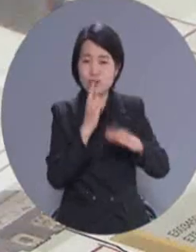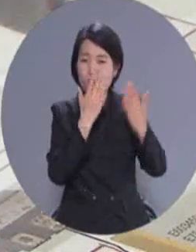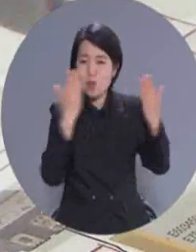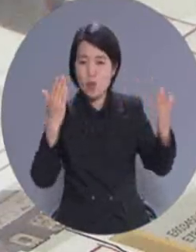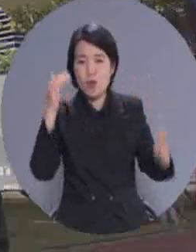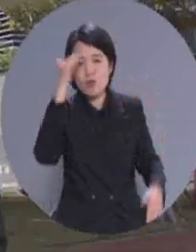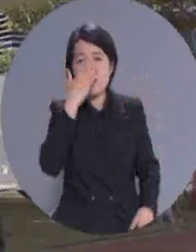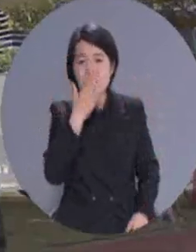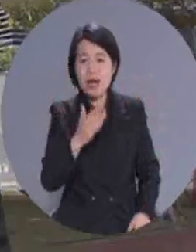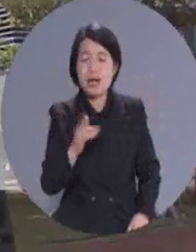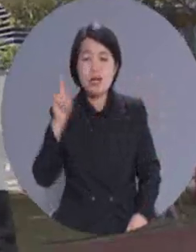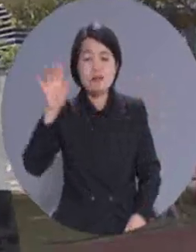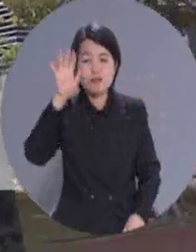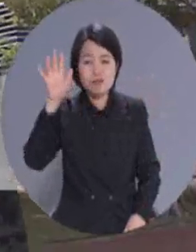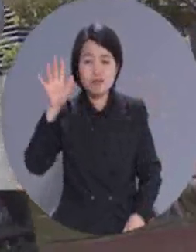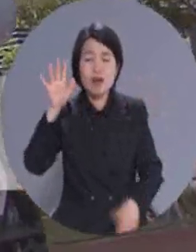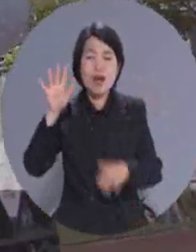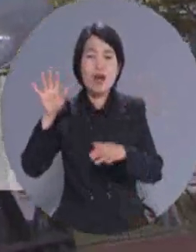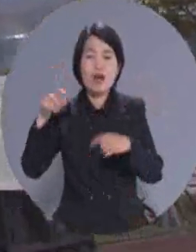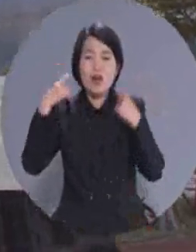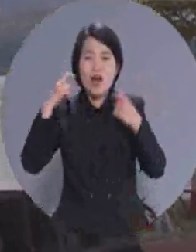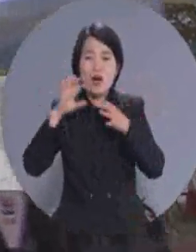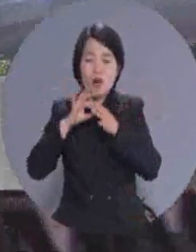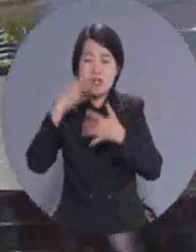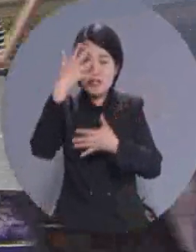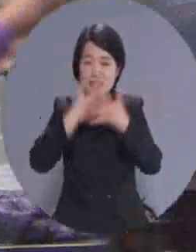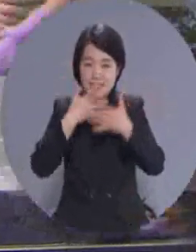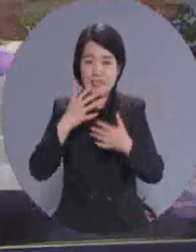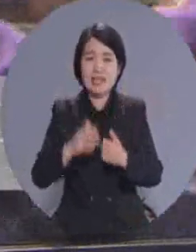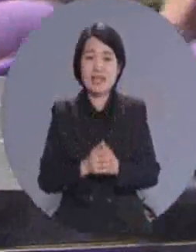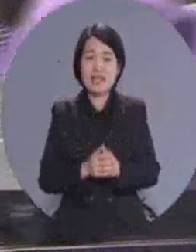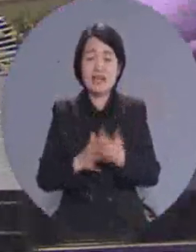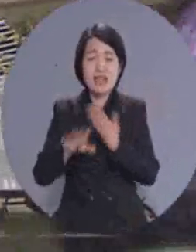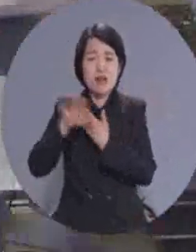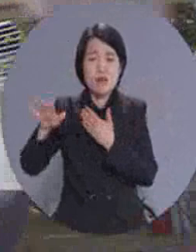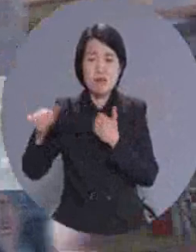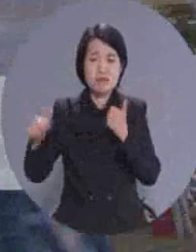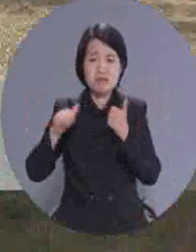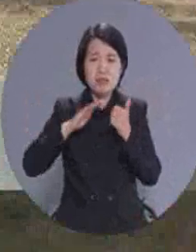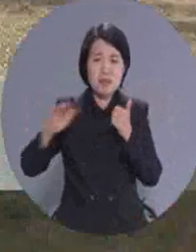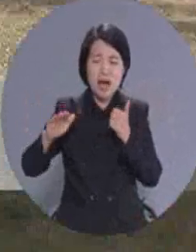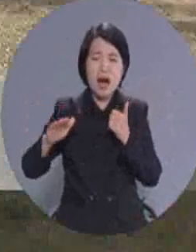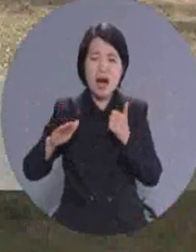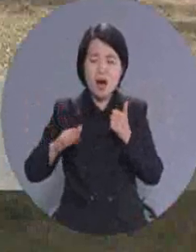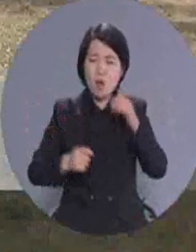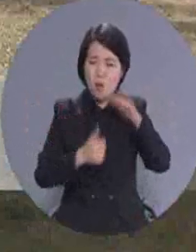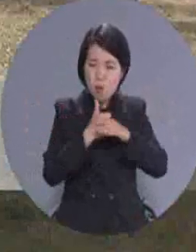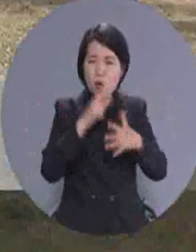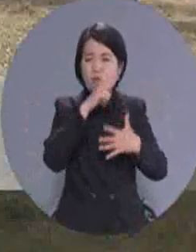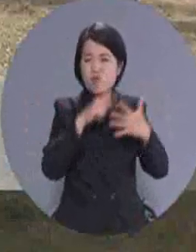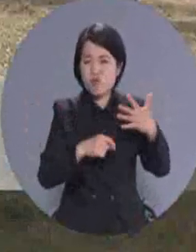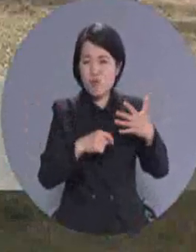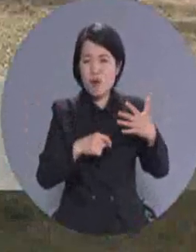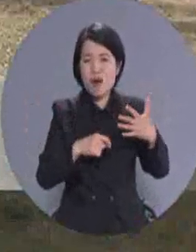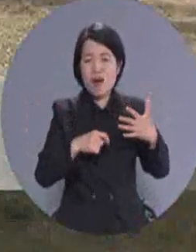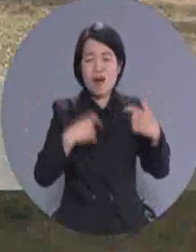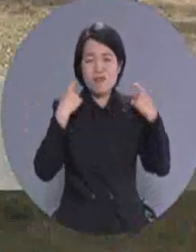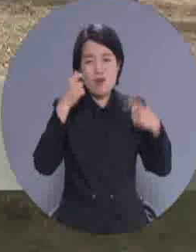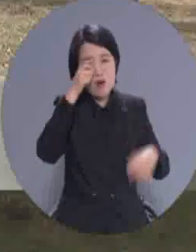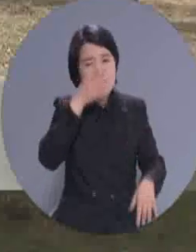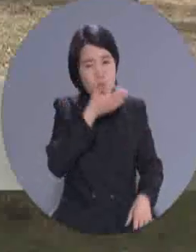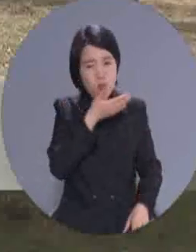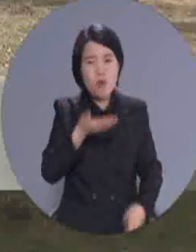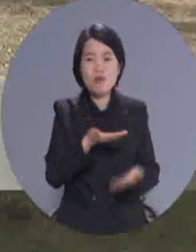전시, 우주여행 미디어 아트, 우주로봇 시연 등 다른 곳에서는 볼 수 없는 차별화된 프로그램을 관광객들에게